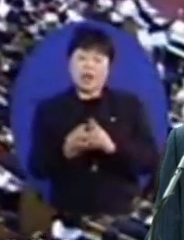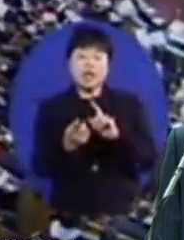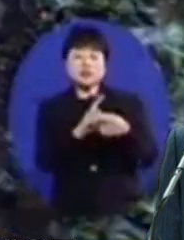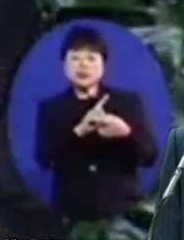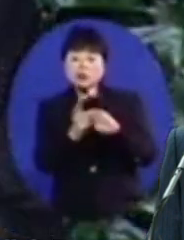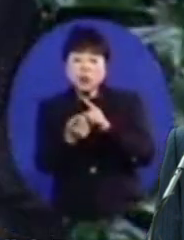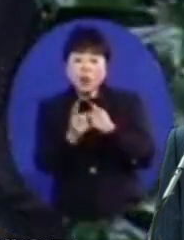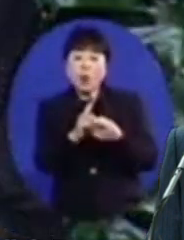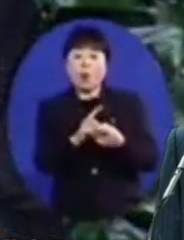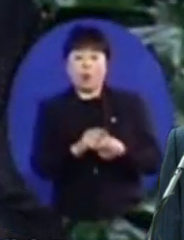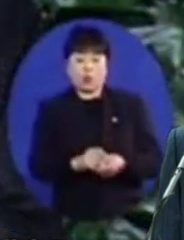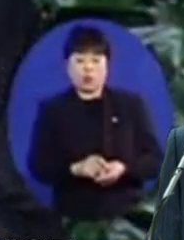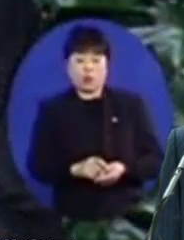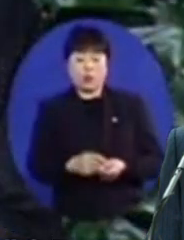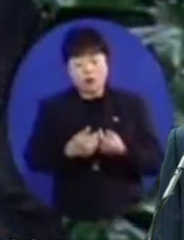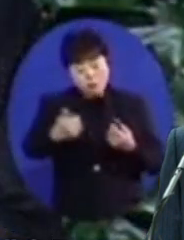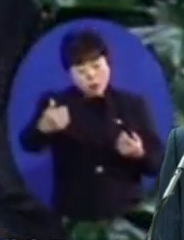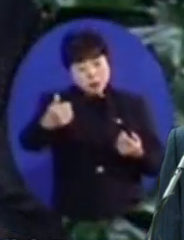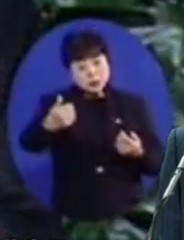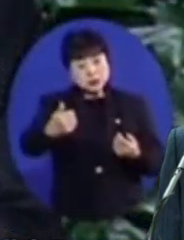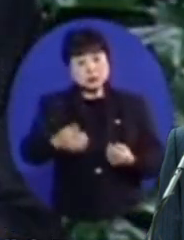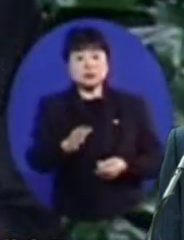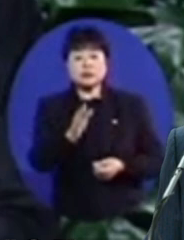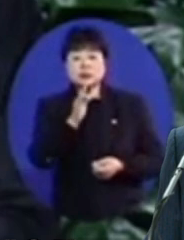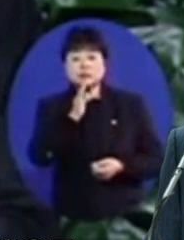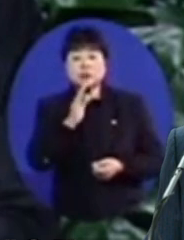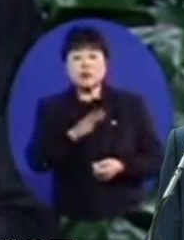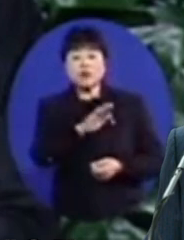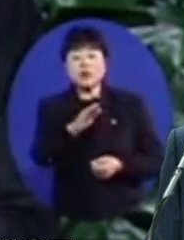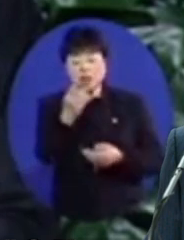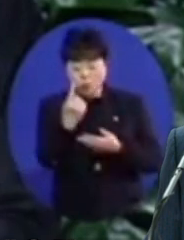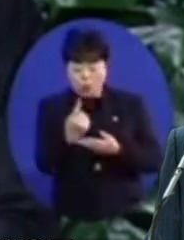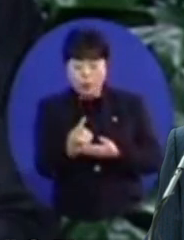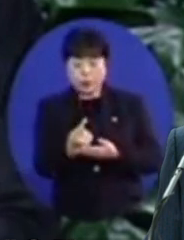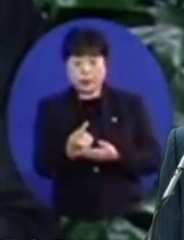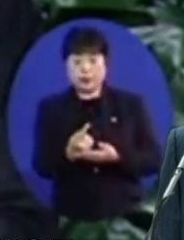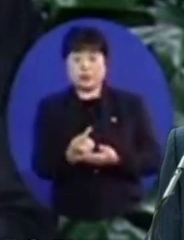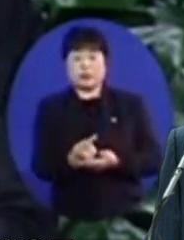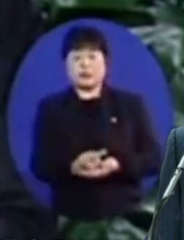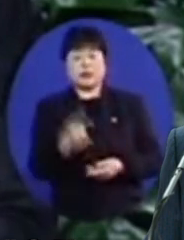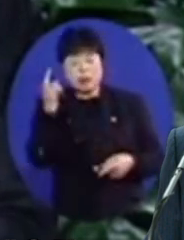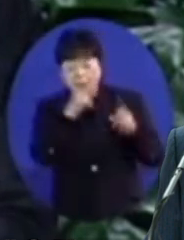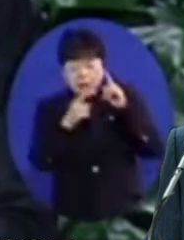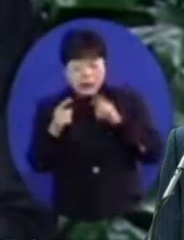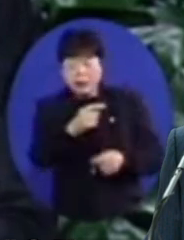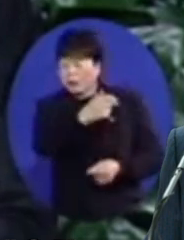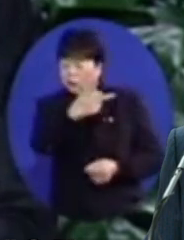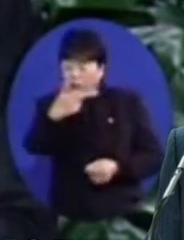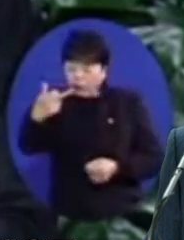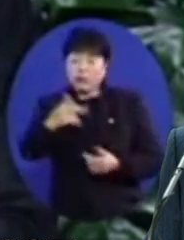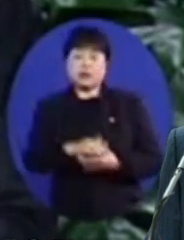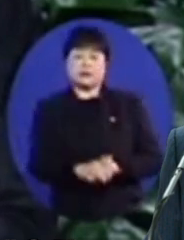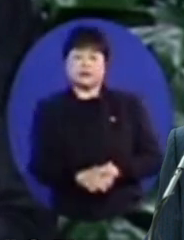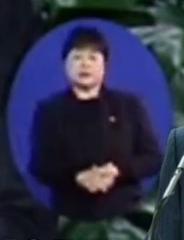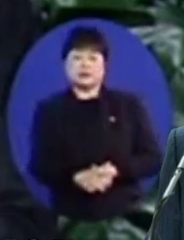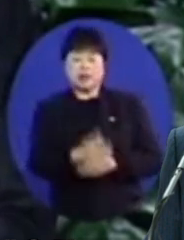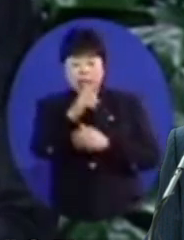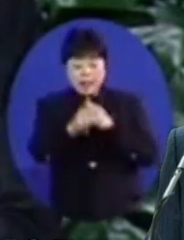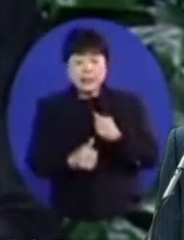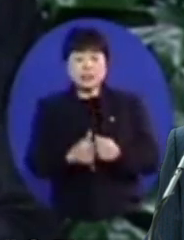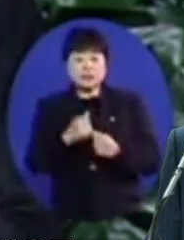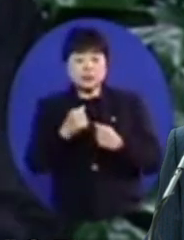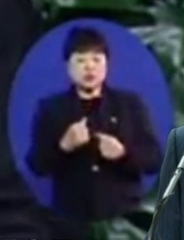서로 멀어지게 되자 그것이 우리에게 다가온 해가 얼마나 크다는 것을 알 수 있는 것입니다 하나님